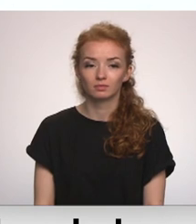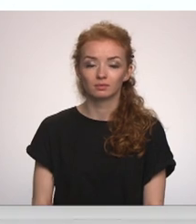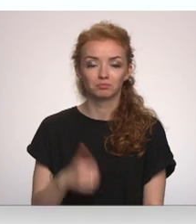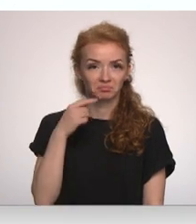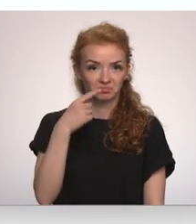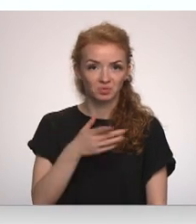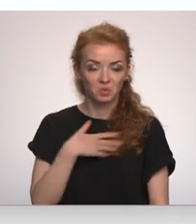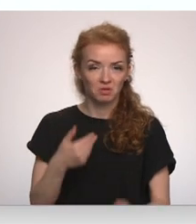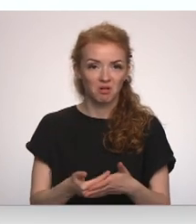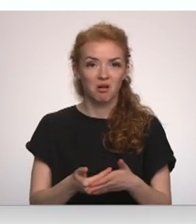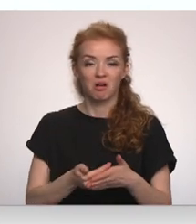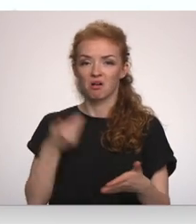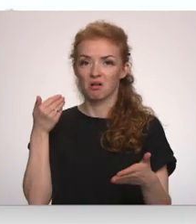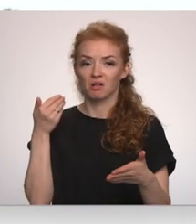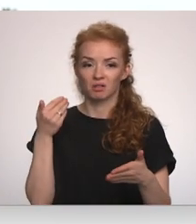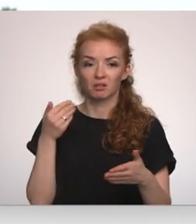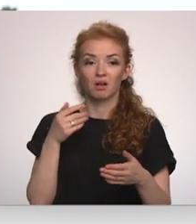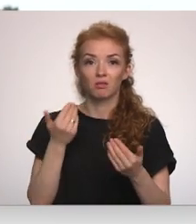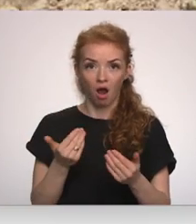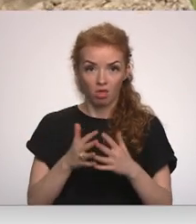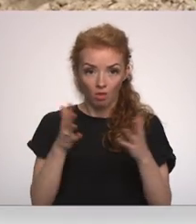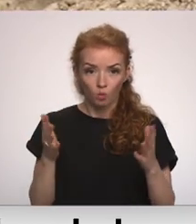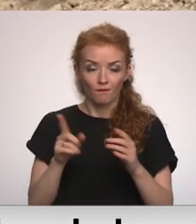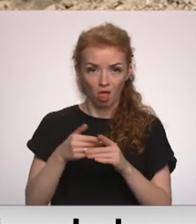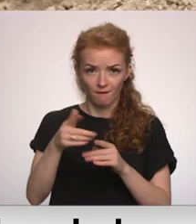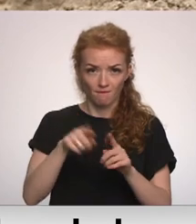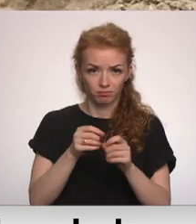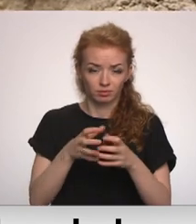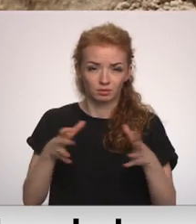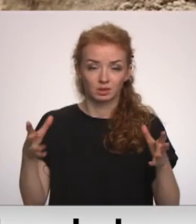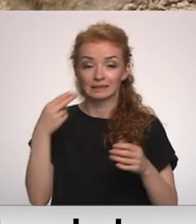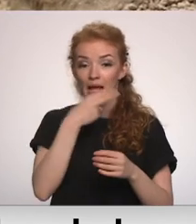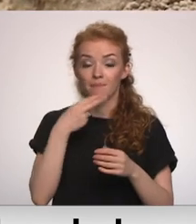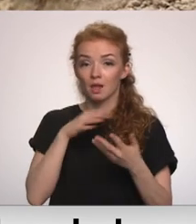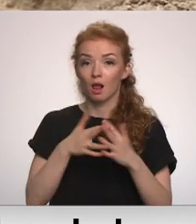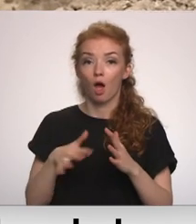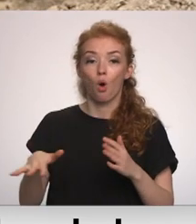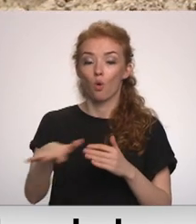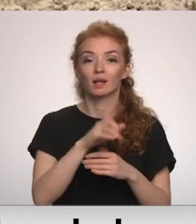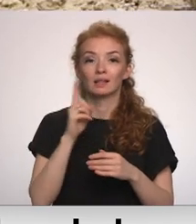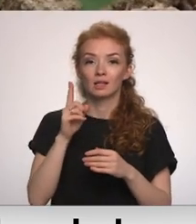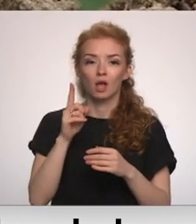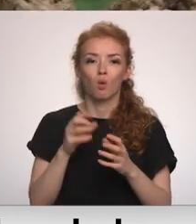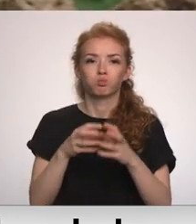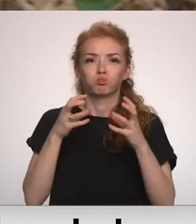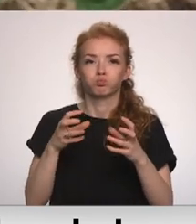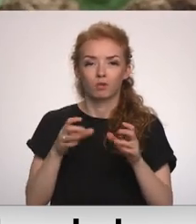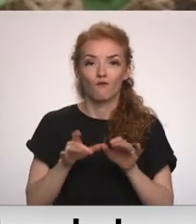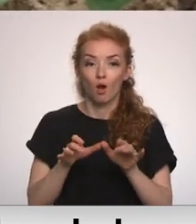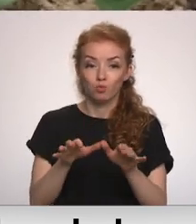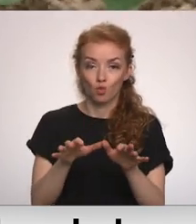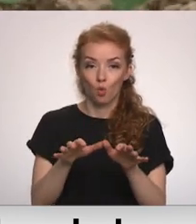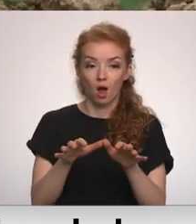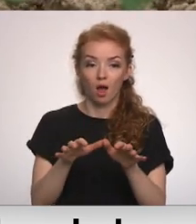ka ātri jau ir diezgan daudz, ka viņas vēlāk būs vairāk. Pat Lapanas saimnieka laukos atrodamas tikai pieaugušas Kolorādo